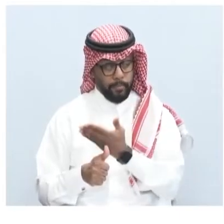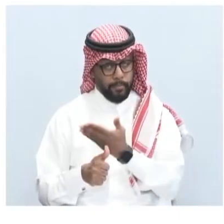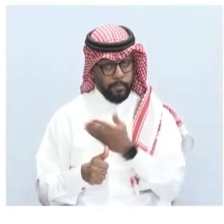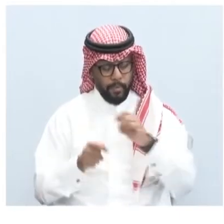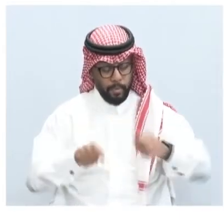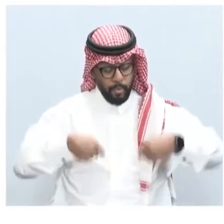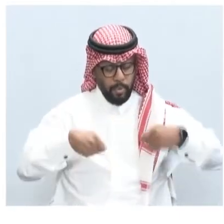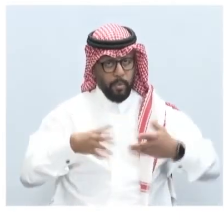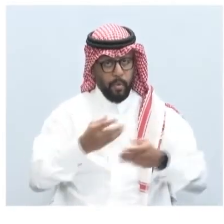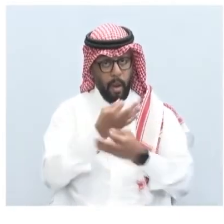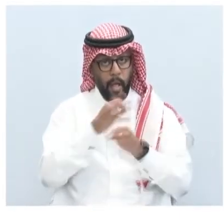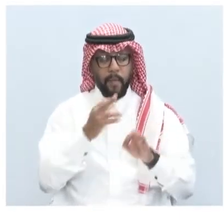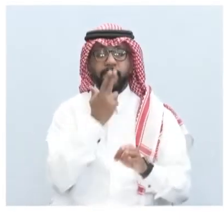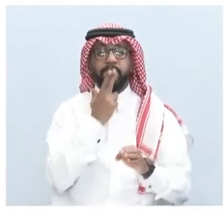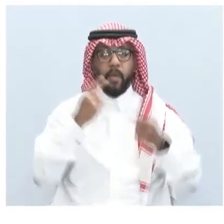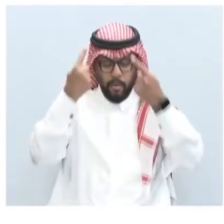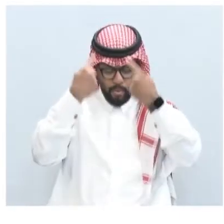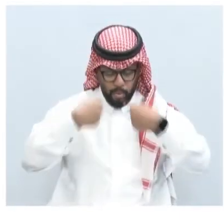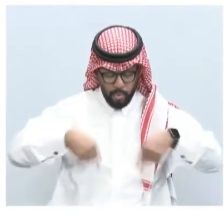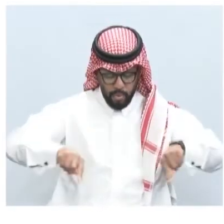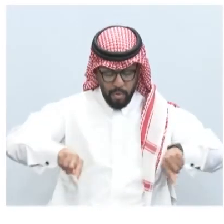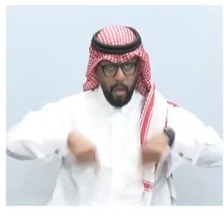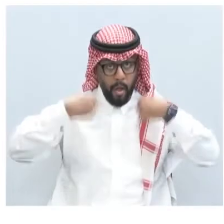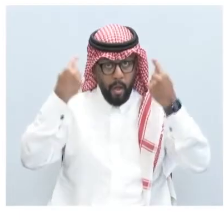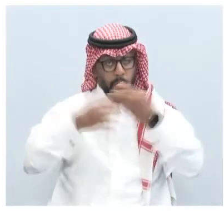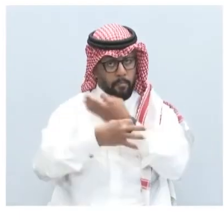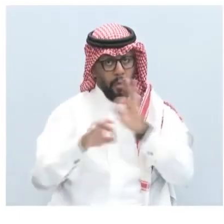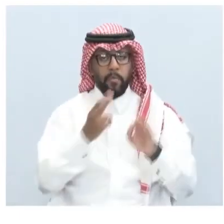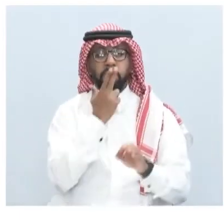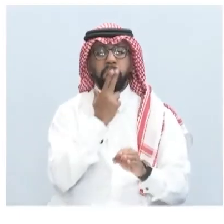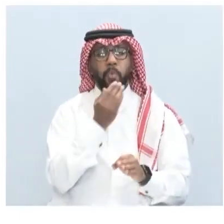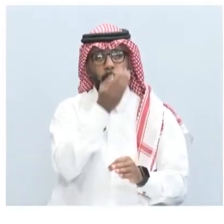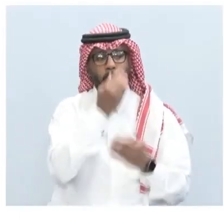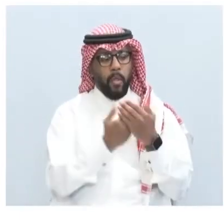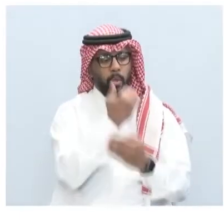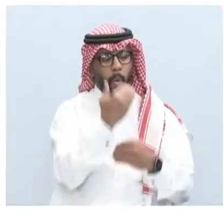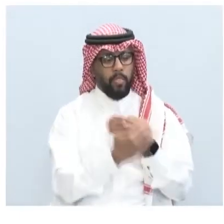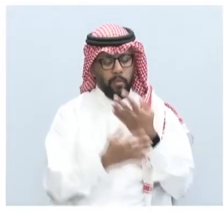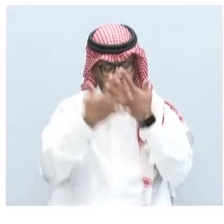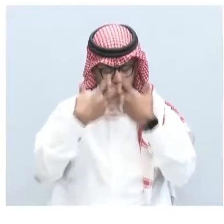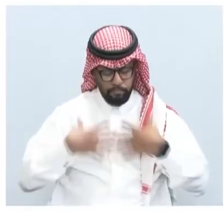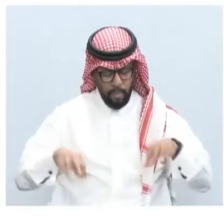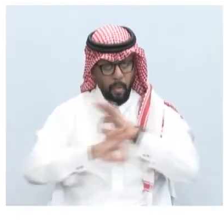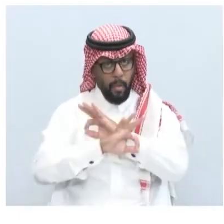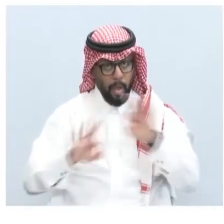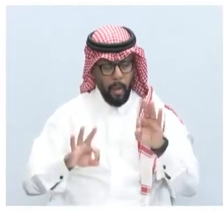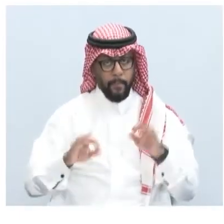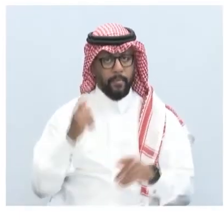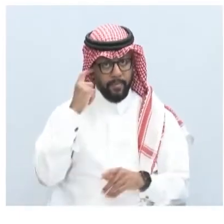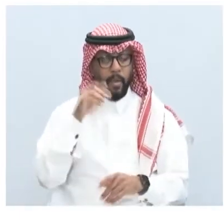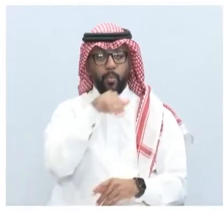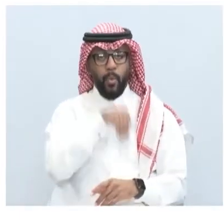بعد كمال الطهاره والدليل على ذلك حديث المغيره من شعب رضي الله عنه